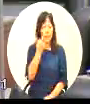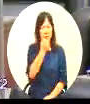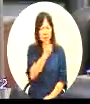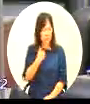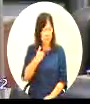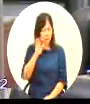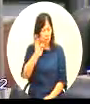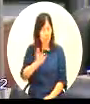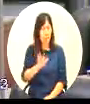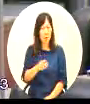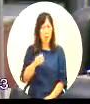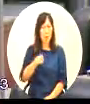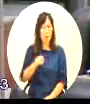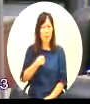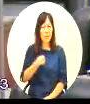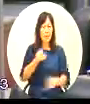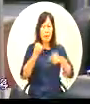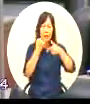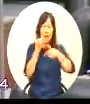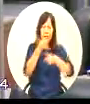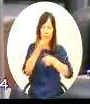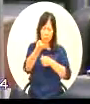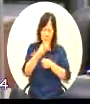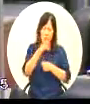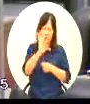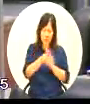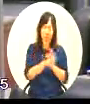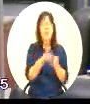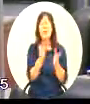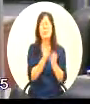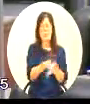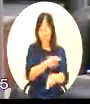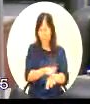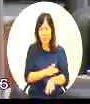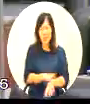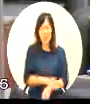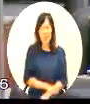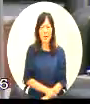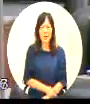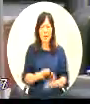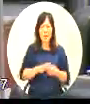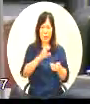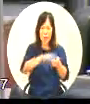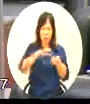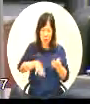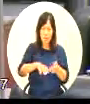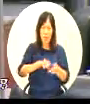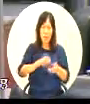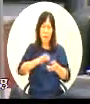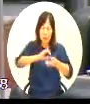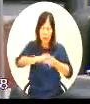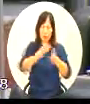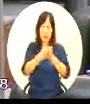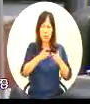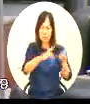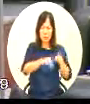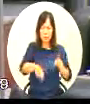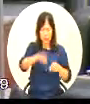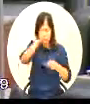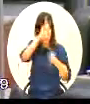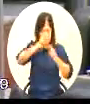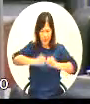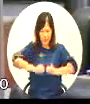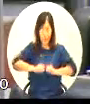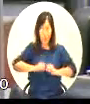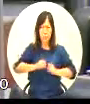去，我们的何启功局长告诉我说，不会不会不会，我们在医疗现场一定都是以病人的生命安